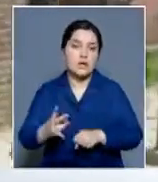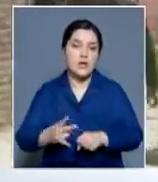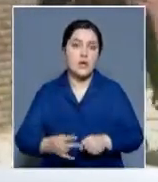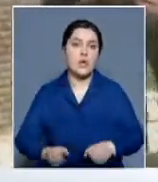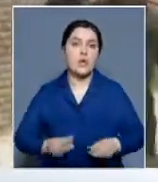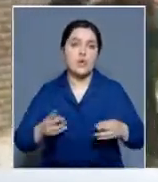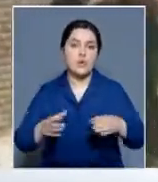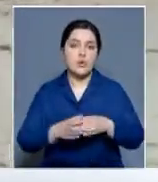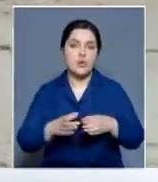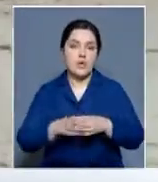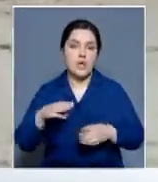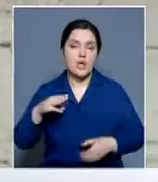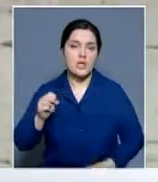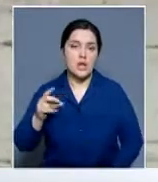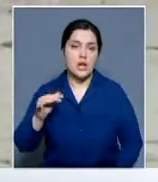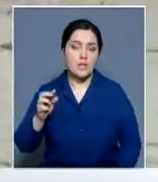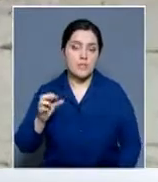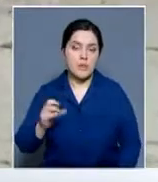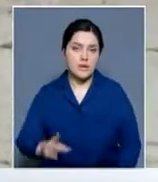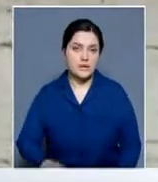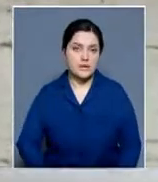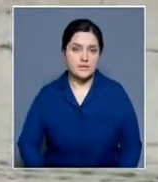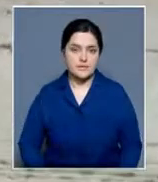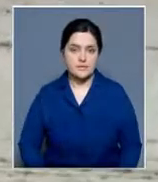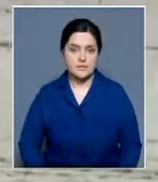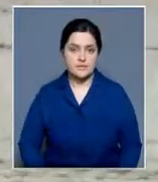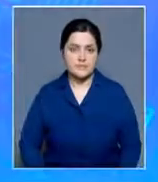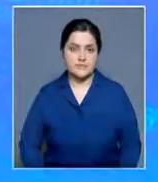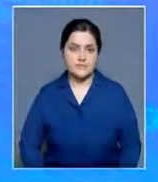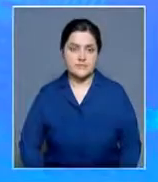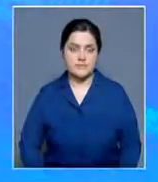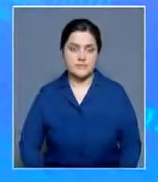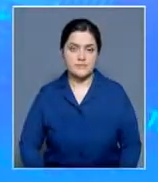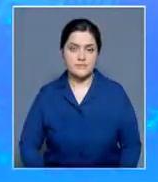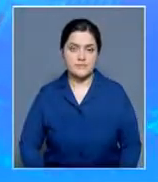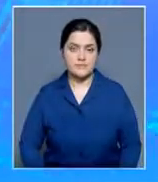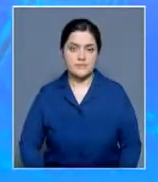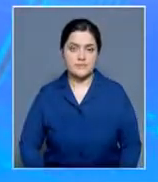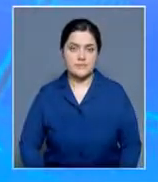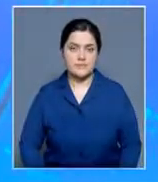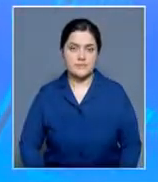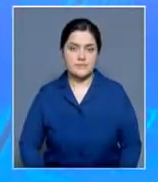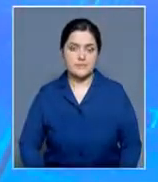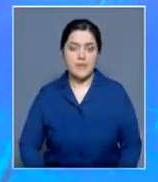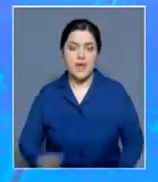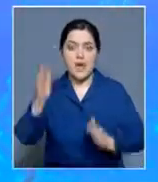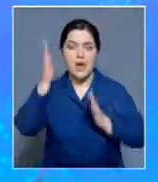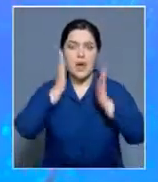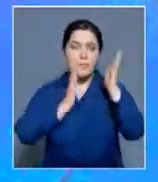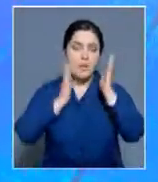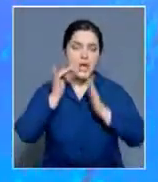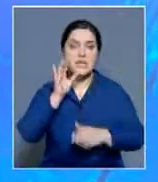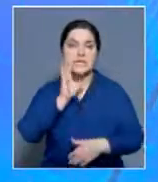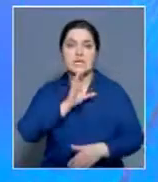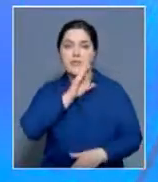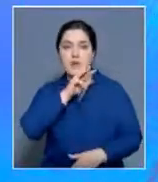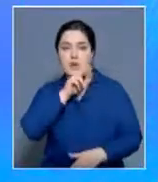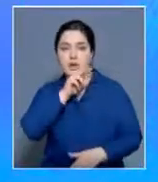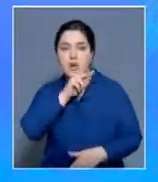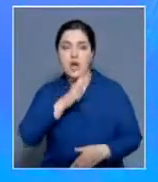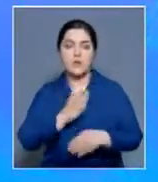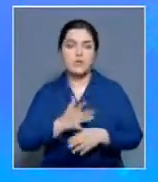одна из группировок движения «Талибан». Тем временем между Малайзией и Северной Кореей